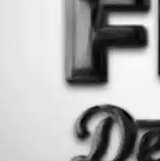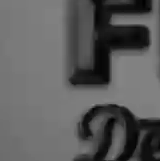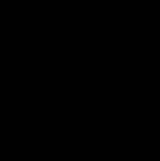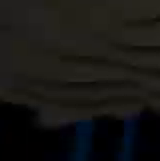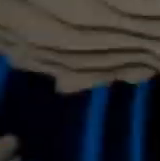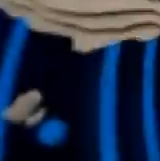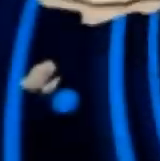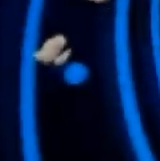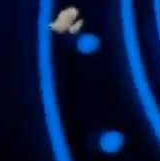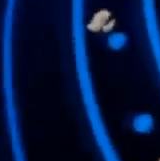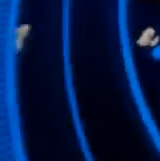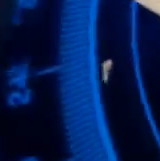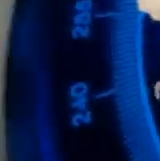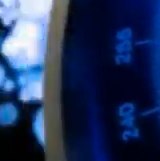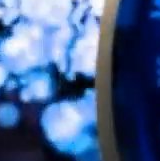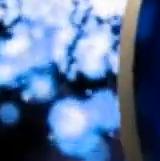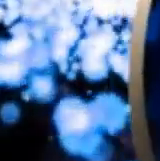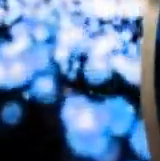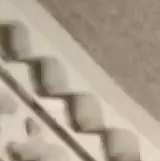की धड़कन.